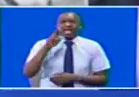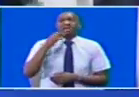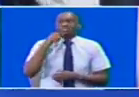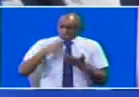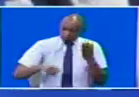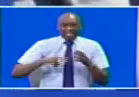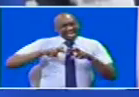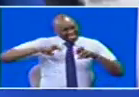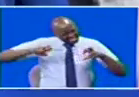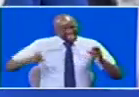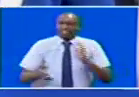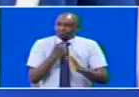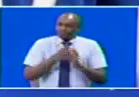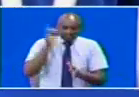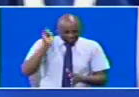speedy investigations.